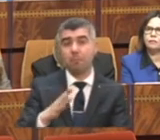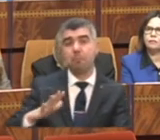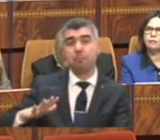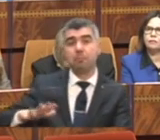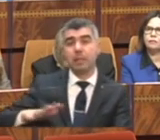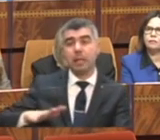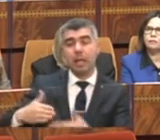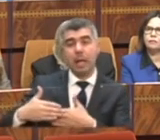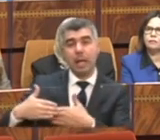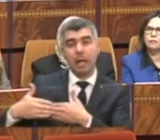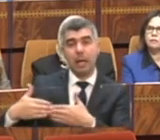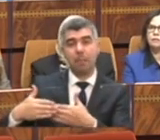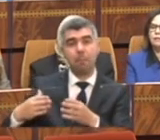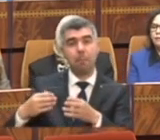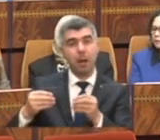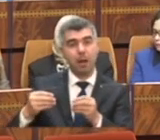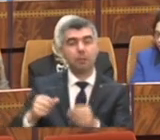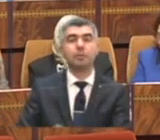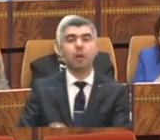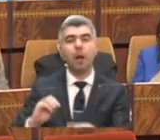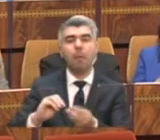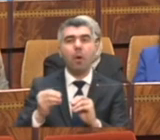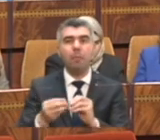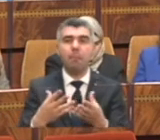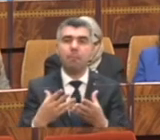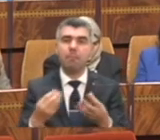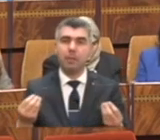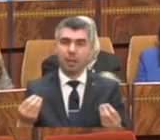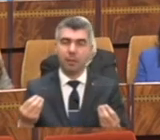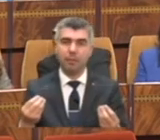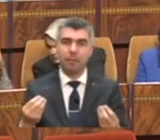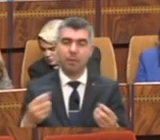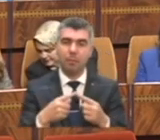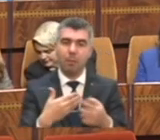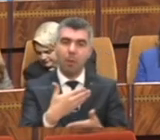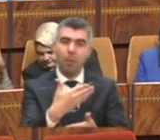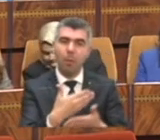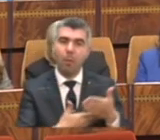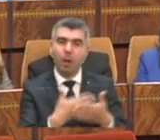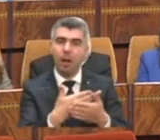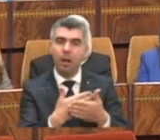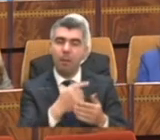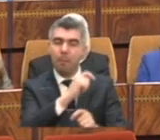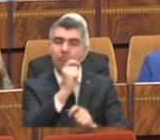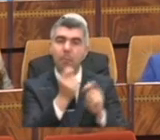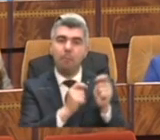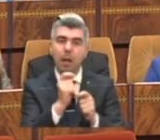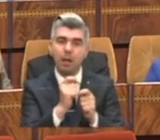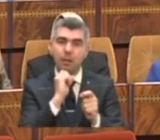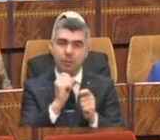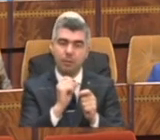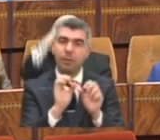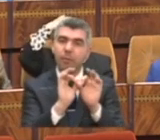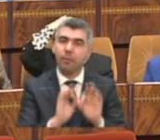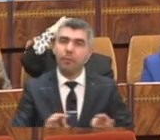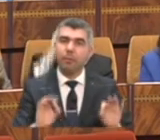المجموعة ديال المشاكل، ومن بين هذه المشاكل السيدة الوزيرة هو وثيقة ديال التمر. مدينة تمنصورت خلقت بلا كوميسيون ادوك،